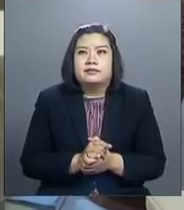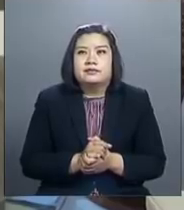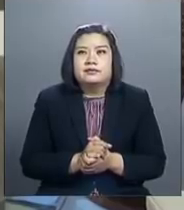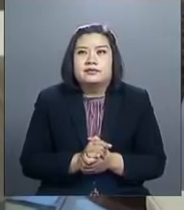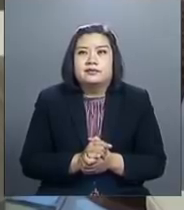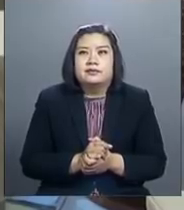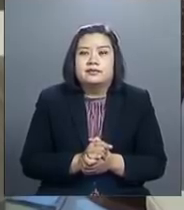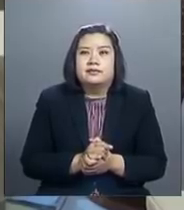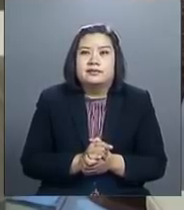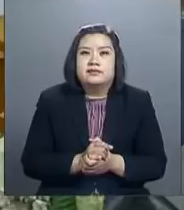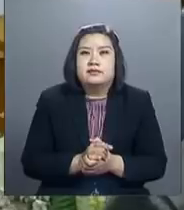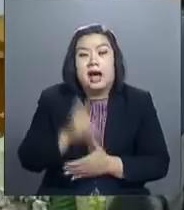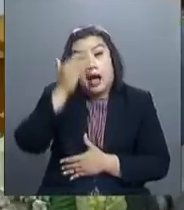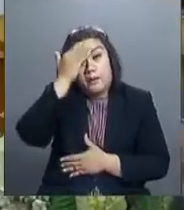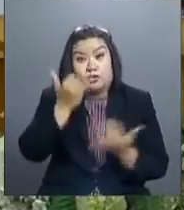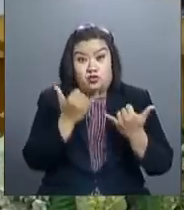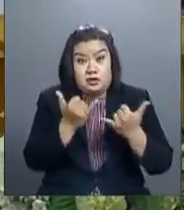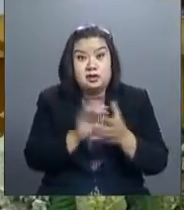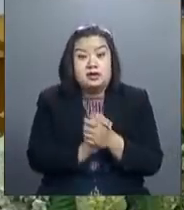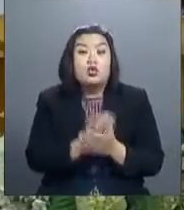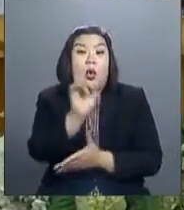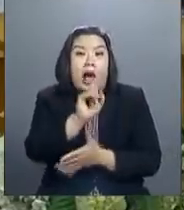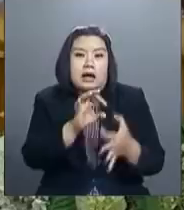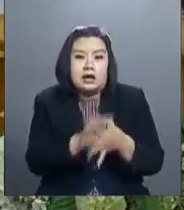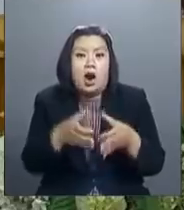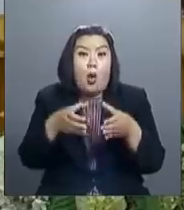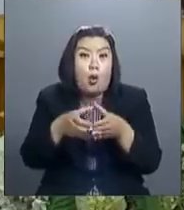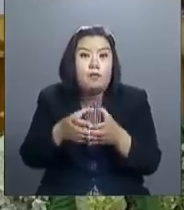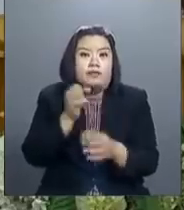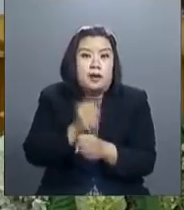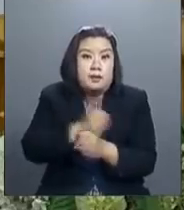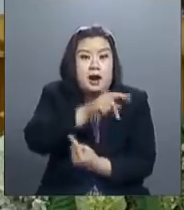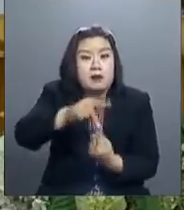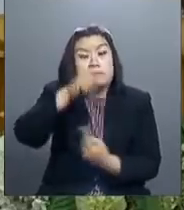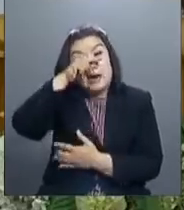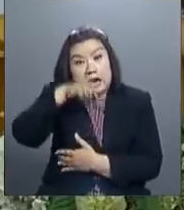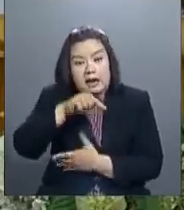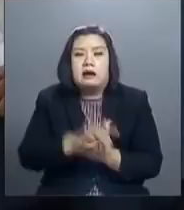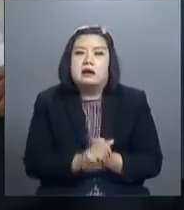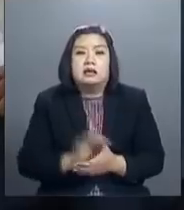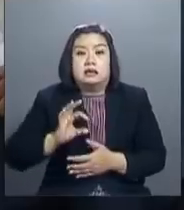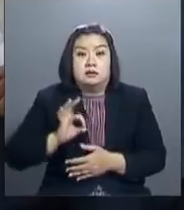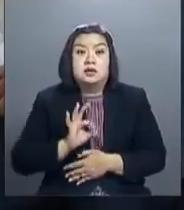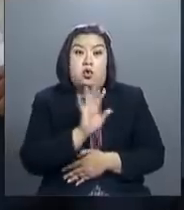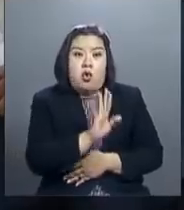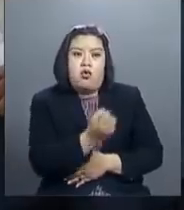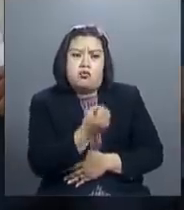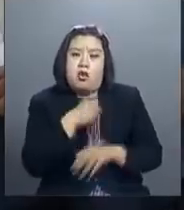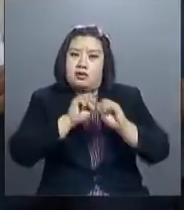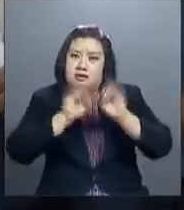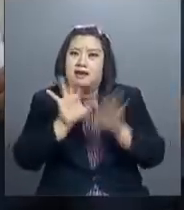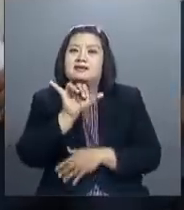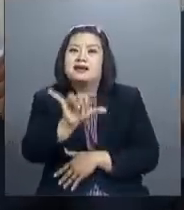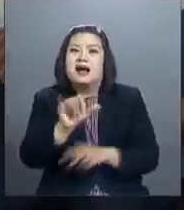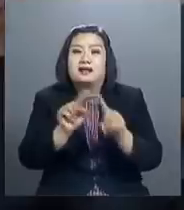ยังไม่ชัดเจนมากนะคะสำหรับตรวจสอบจากคนในพรรคเพื่อไทยก็ยังไม่มีคำยืนยันที่เป็นมั่นเป็นเหมาะแต่ก็มีกระแสออกม